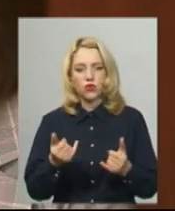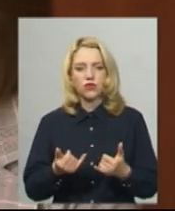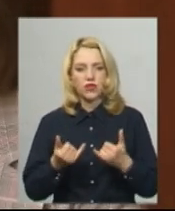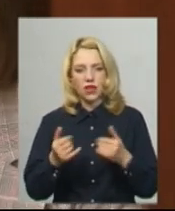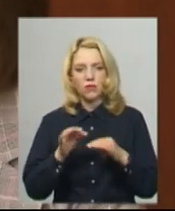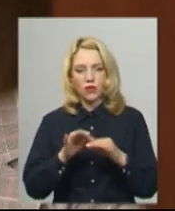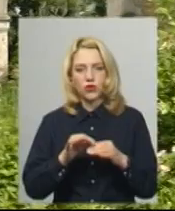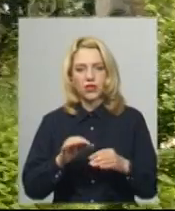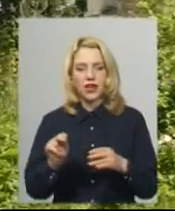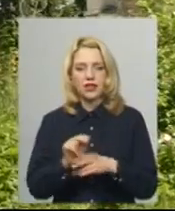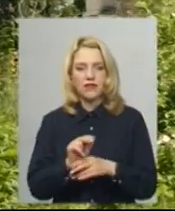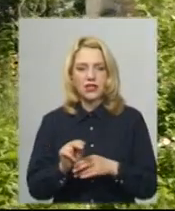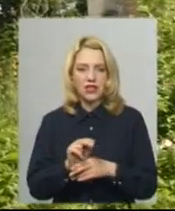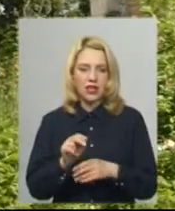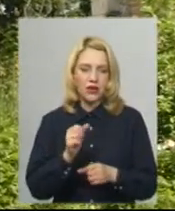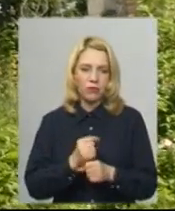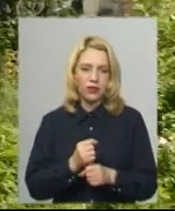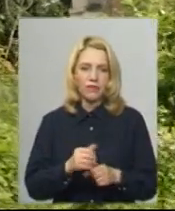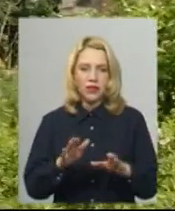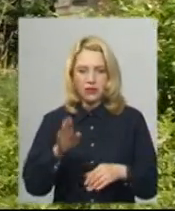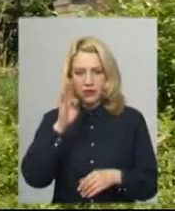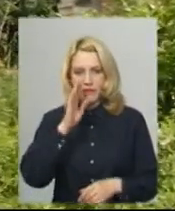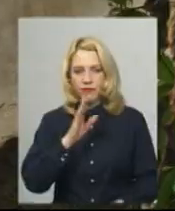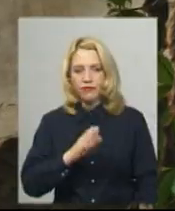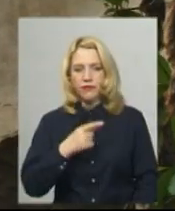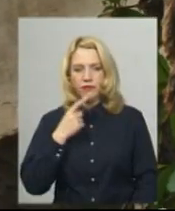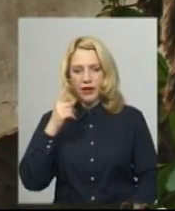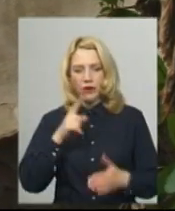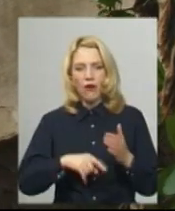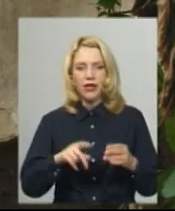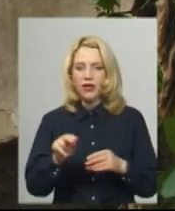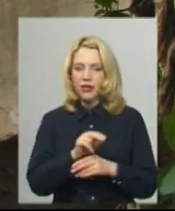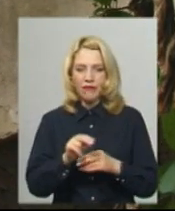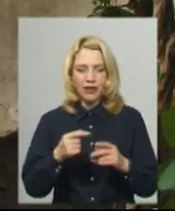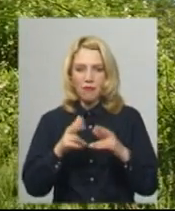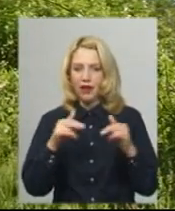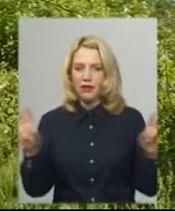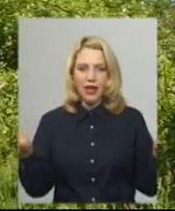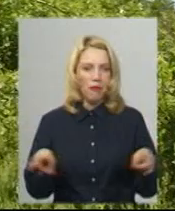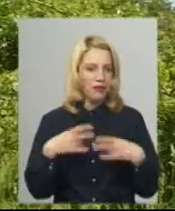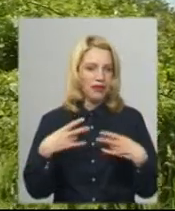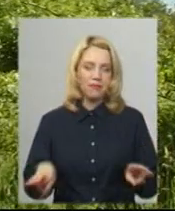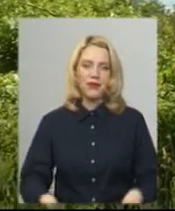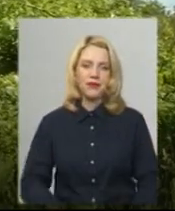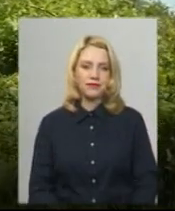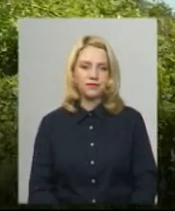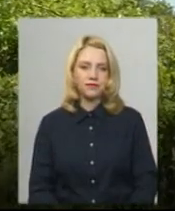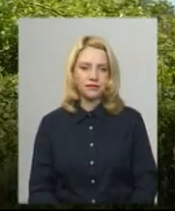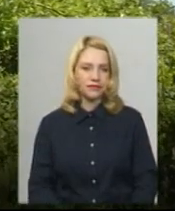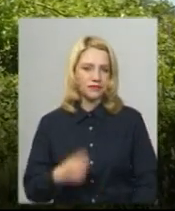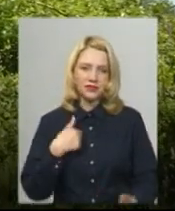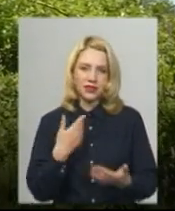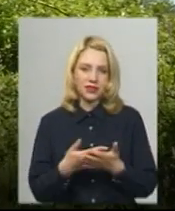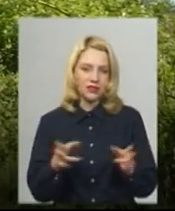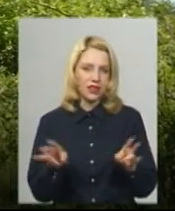проведення реставраційних робіт. Місцевий житель Олександр Великий переконаний, реставрувати палац не потрібно. Мені здається, що не треба його